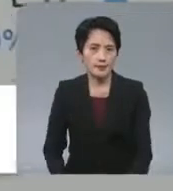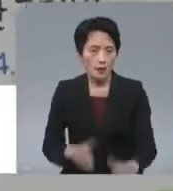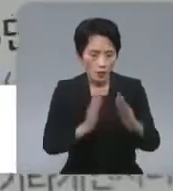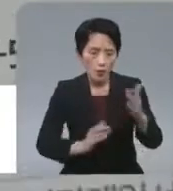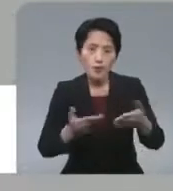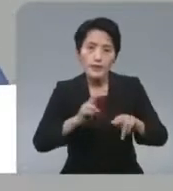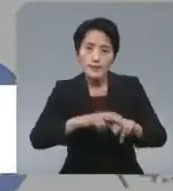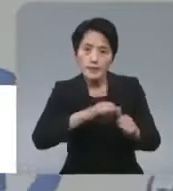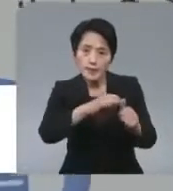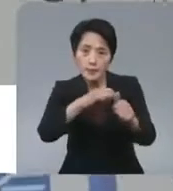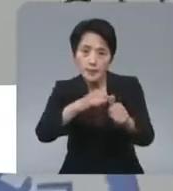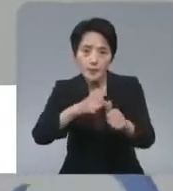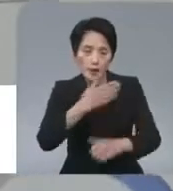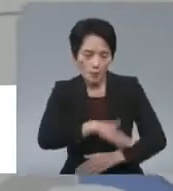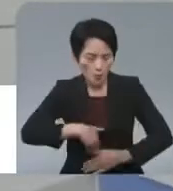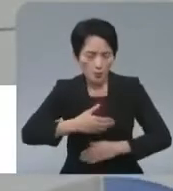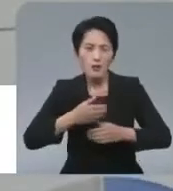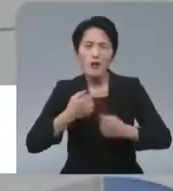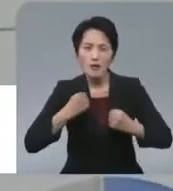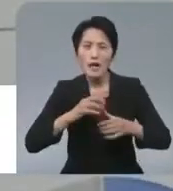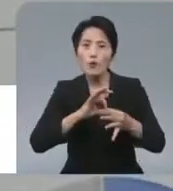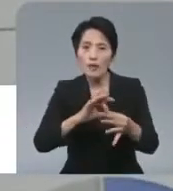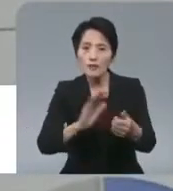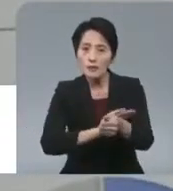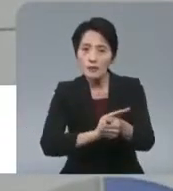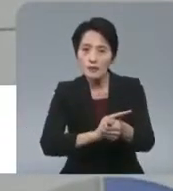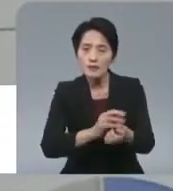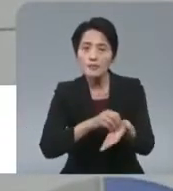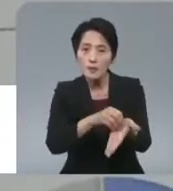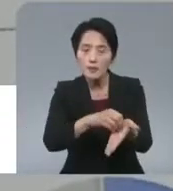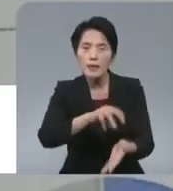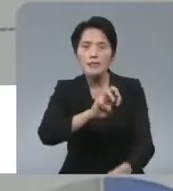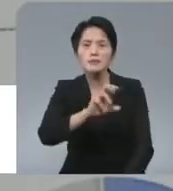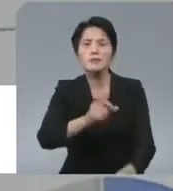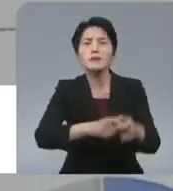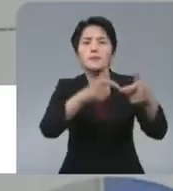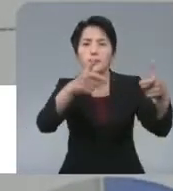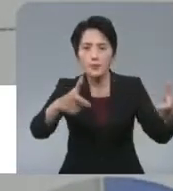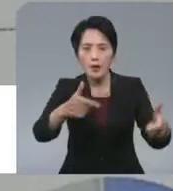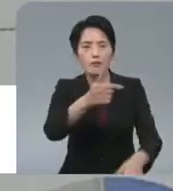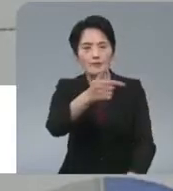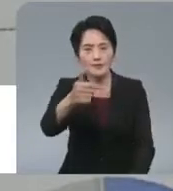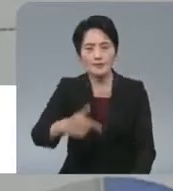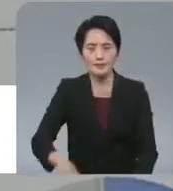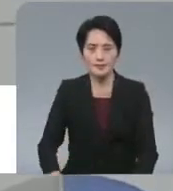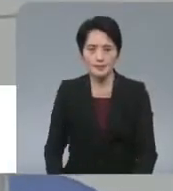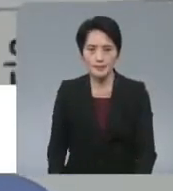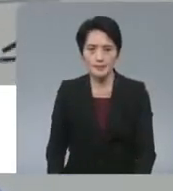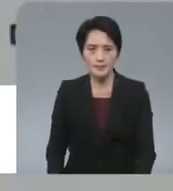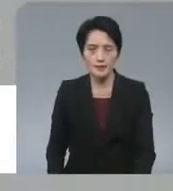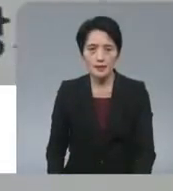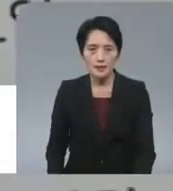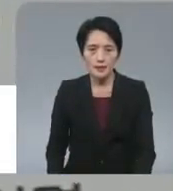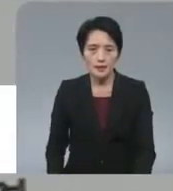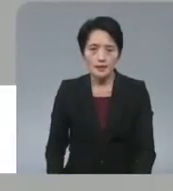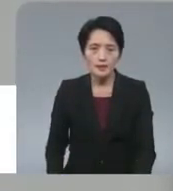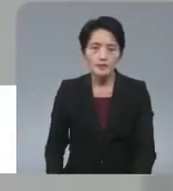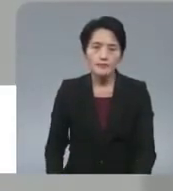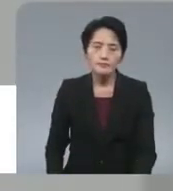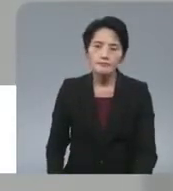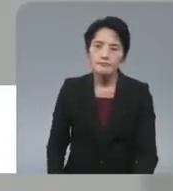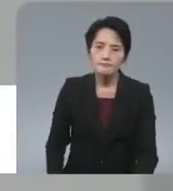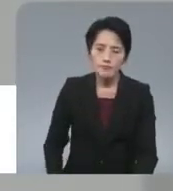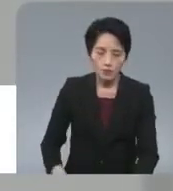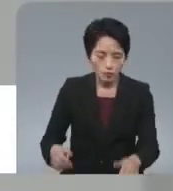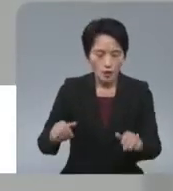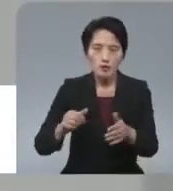waren im oktober 27,74 millionen menschen berufstätig das sind 652.000 mehr